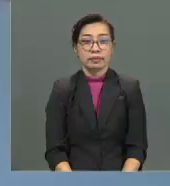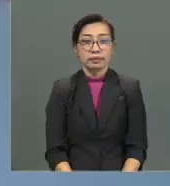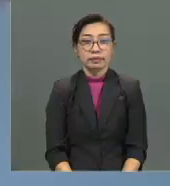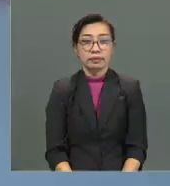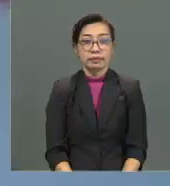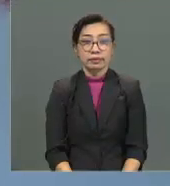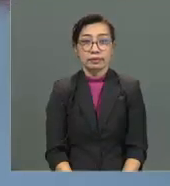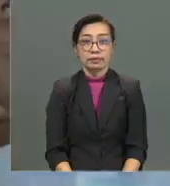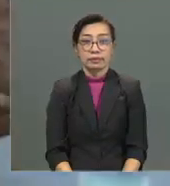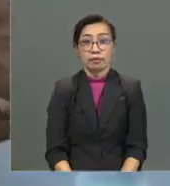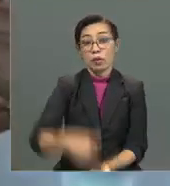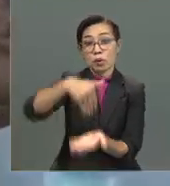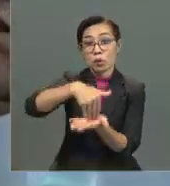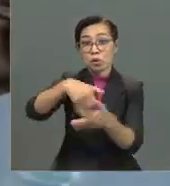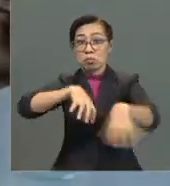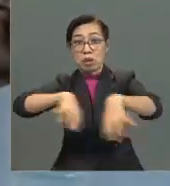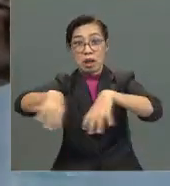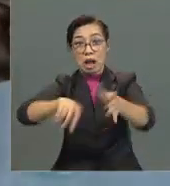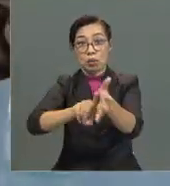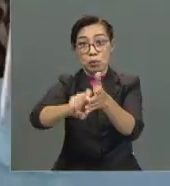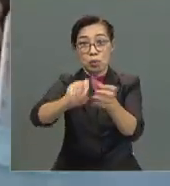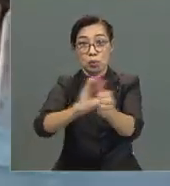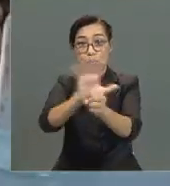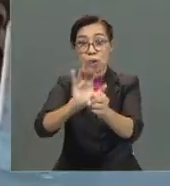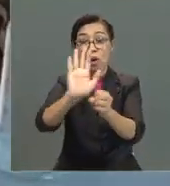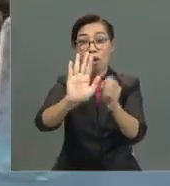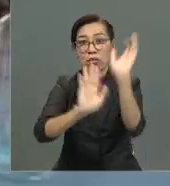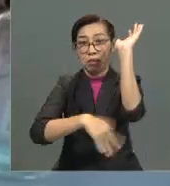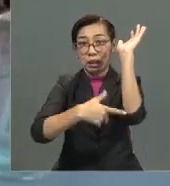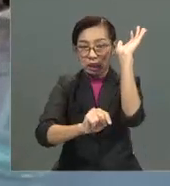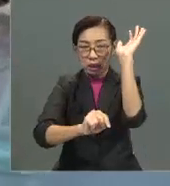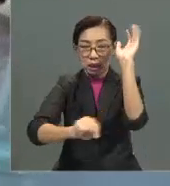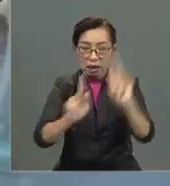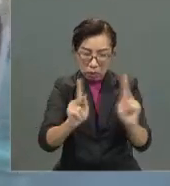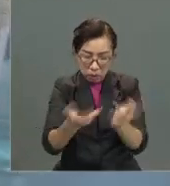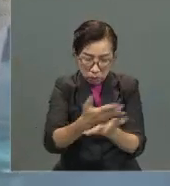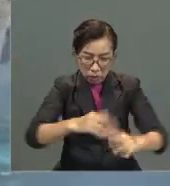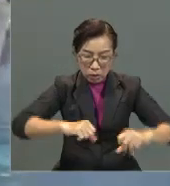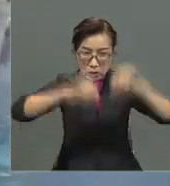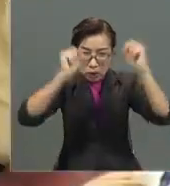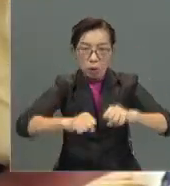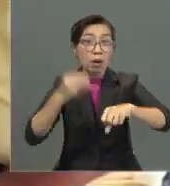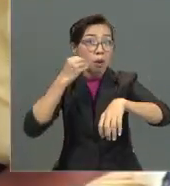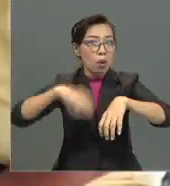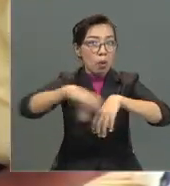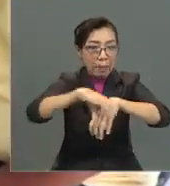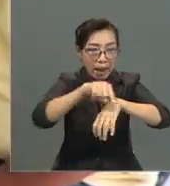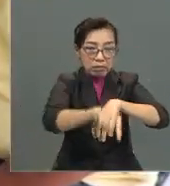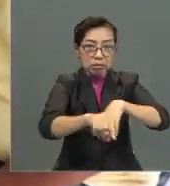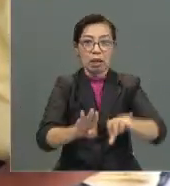ทั้งนี้ที่ประชุมศูนย์บริหารสถานการณ์โควิด -19 จังหวัดปัตตานีมีมติให้มีการเปิดหมู่บ้านที่พบผู้